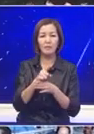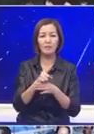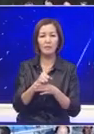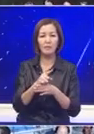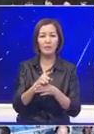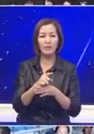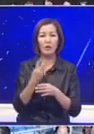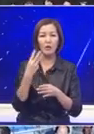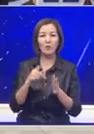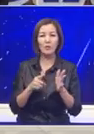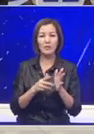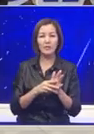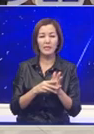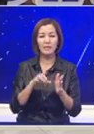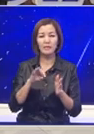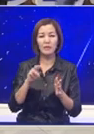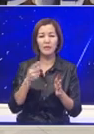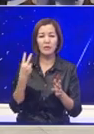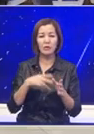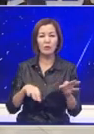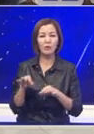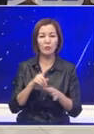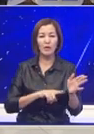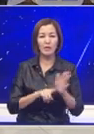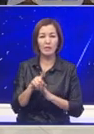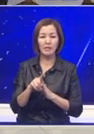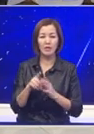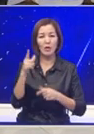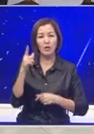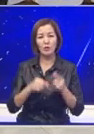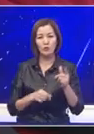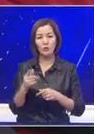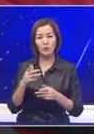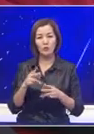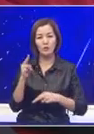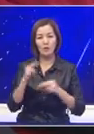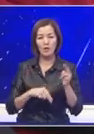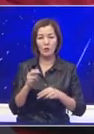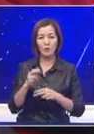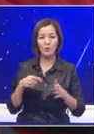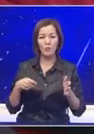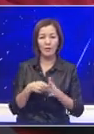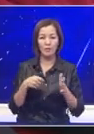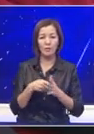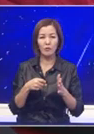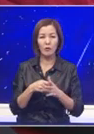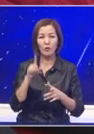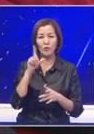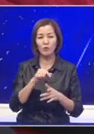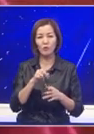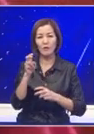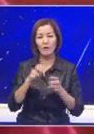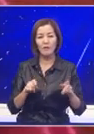ортақ құны 38 миллиард теңгелік 20 жоба қолға алынбақ. Дені сүт тауарлы фермасын салу, мал бордақылау алаңы мен құс фабрикасын